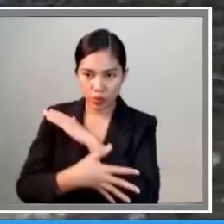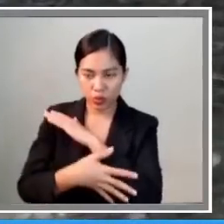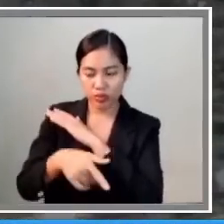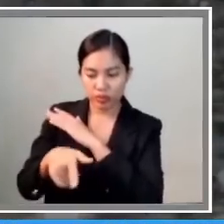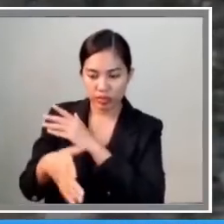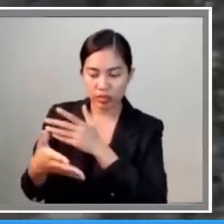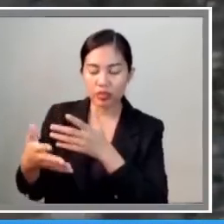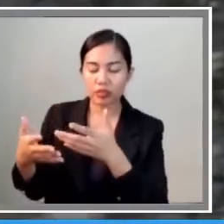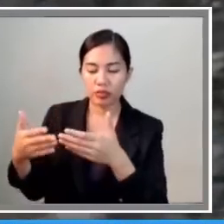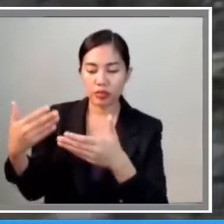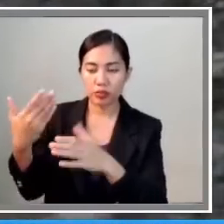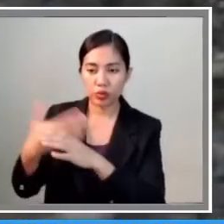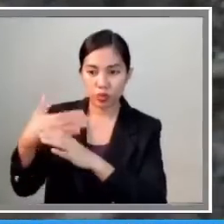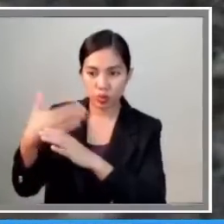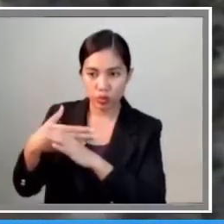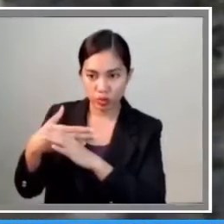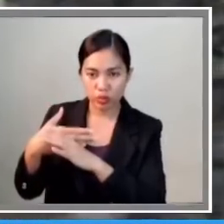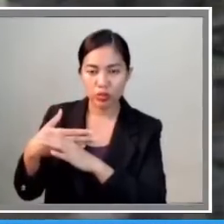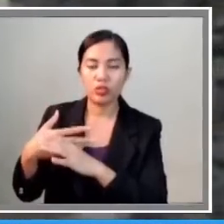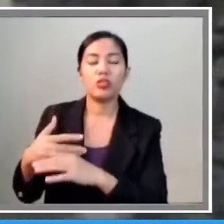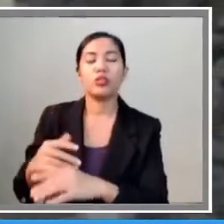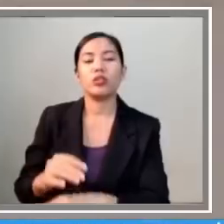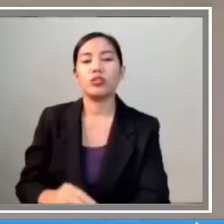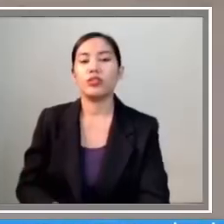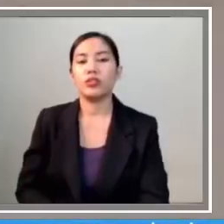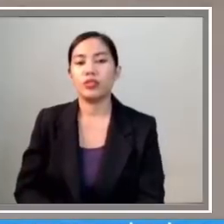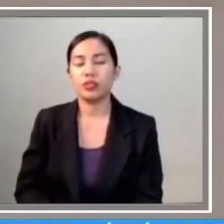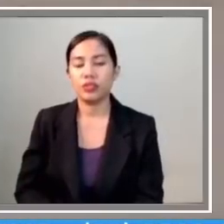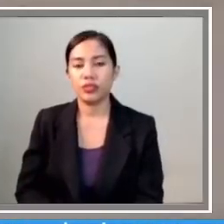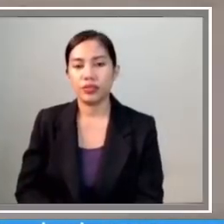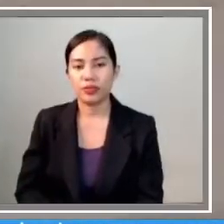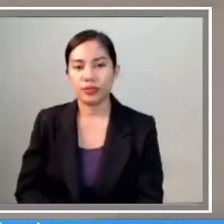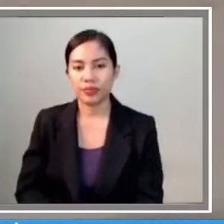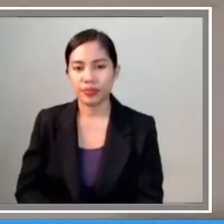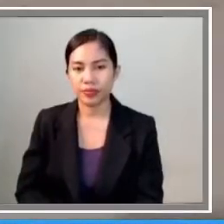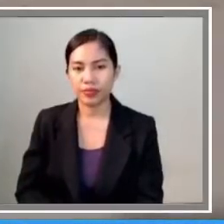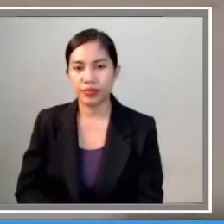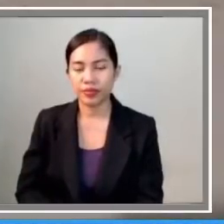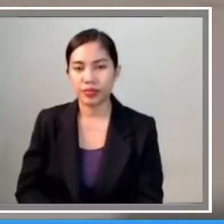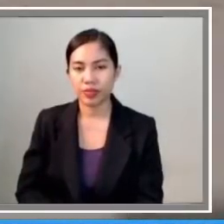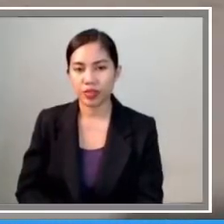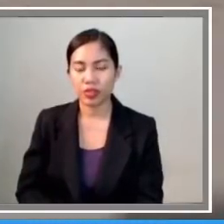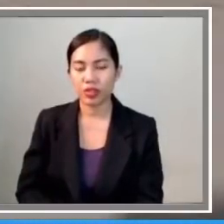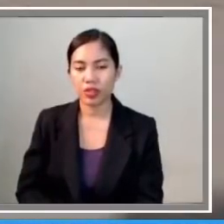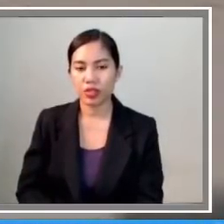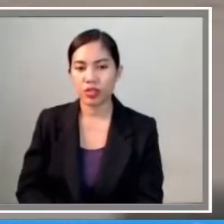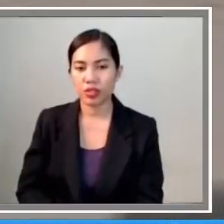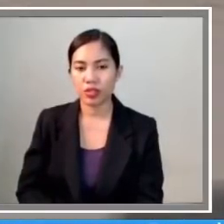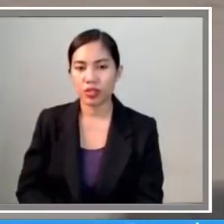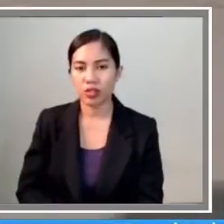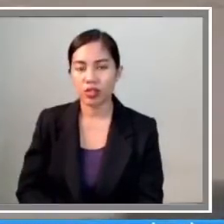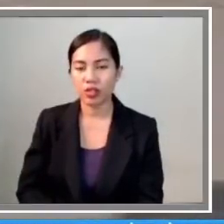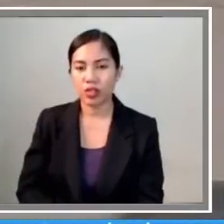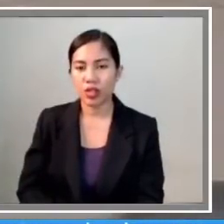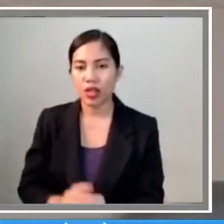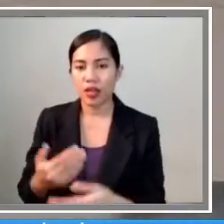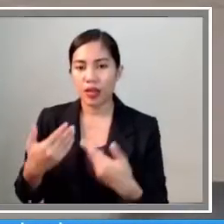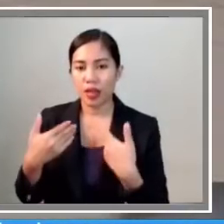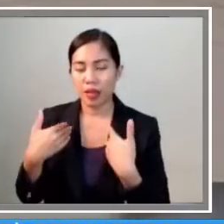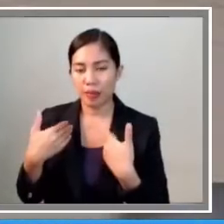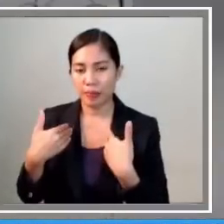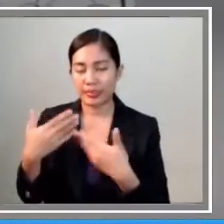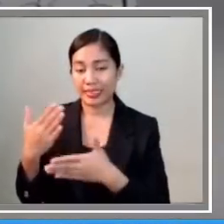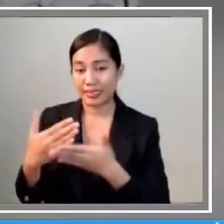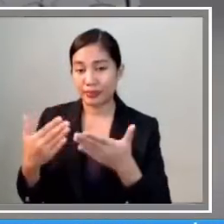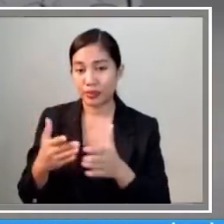Ulit na lang po. 39 alam remain closed traffic.